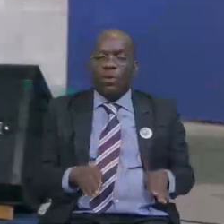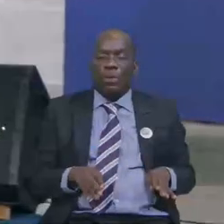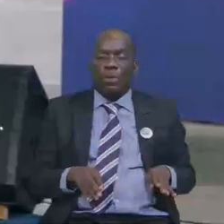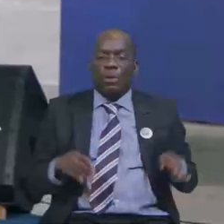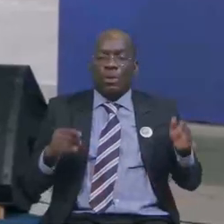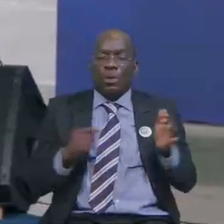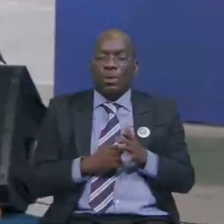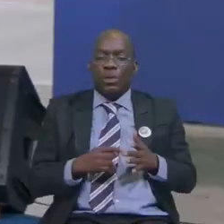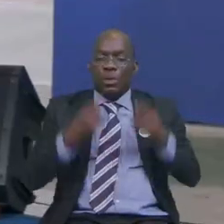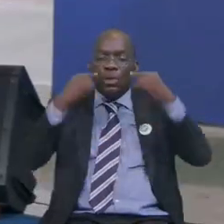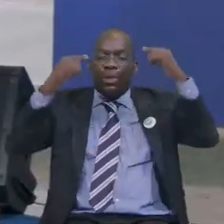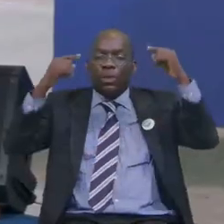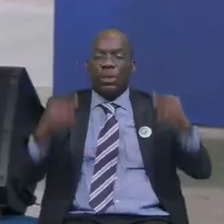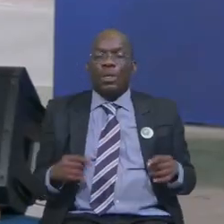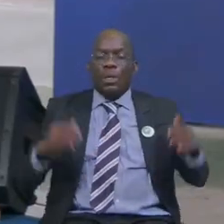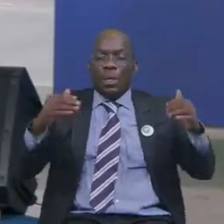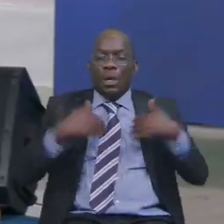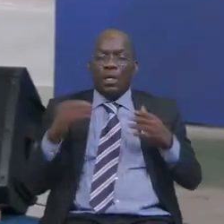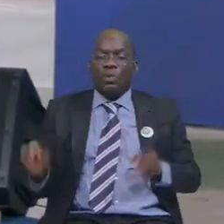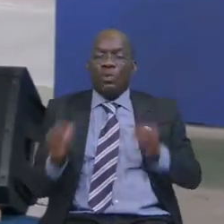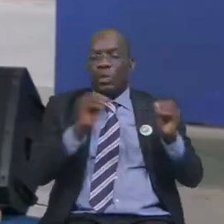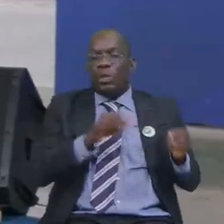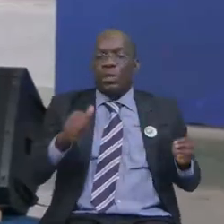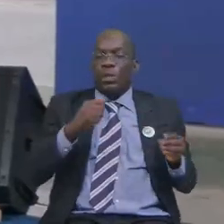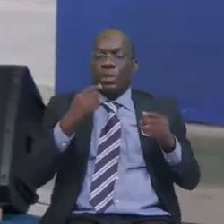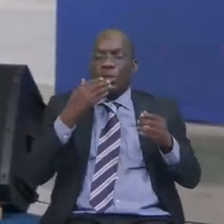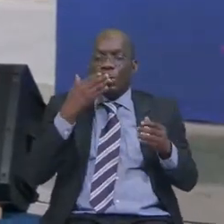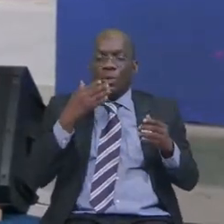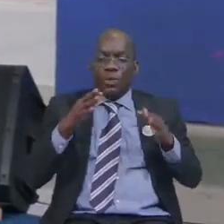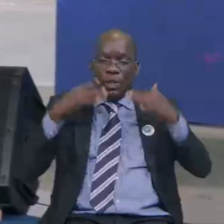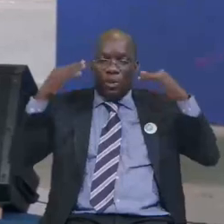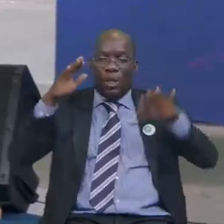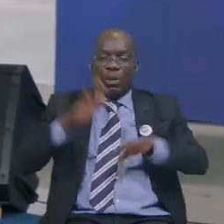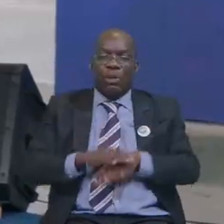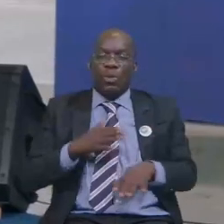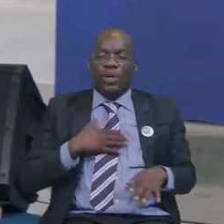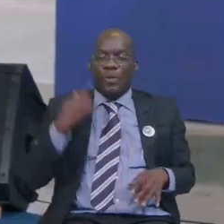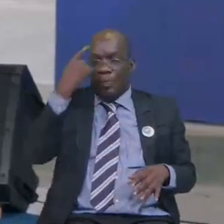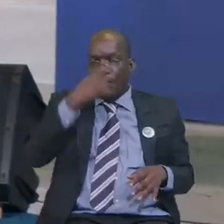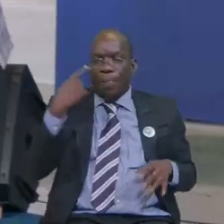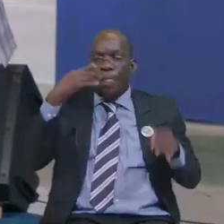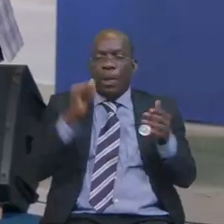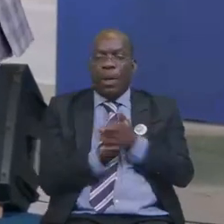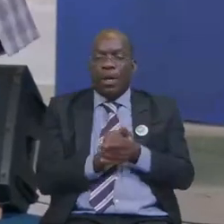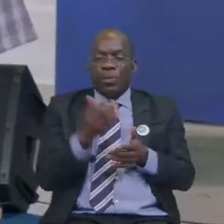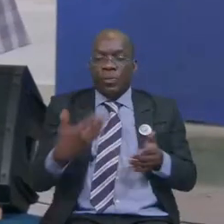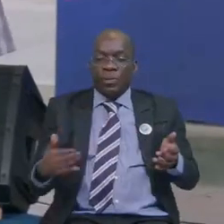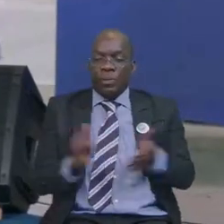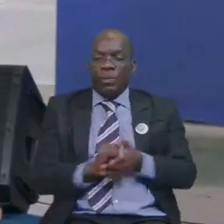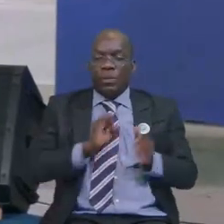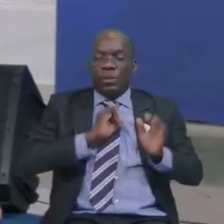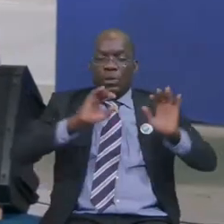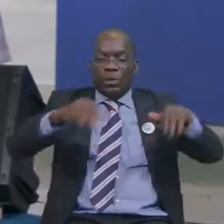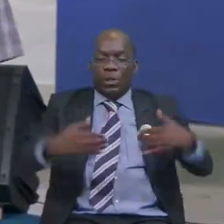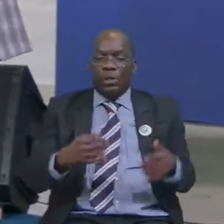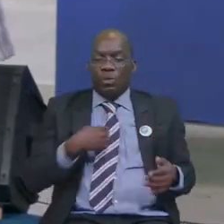mais un sourire sur mon visage et c'est chaud qui m'adore le succès je maximise la